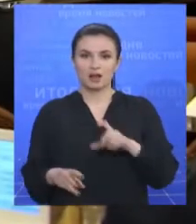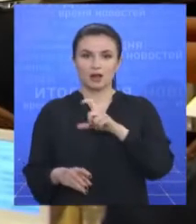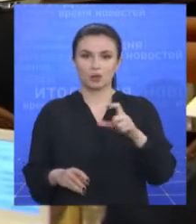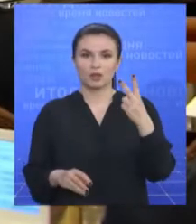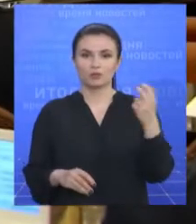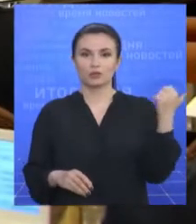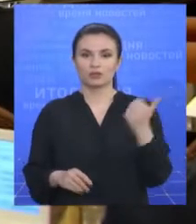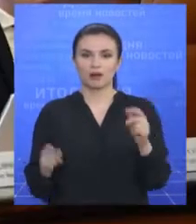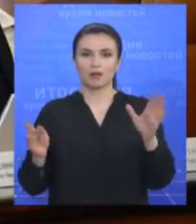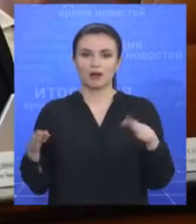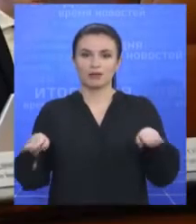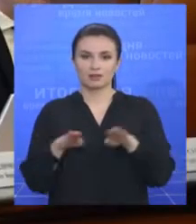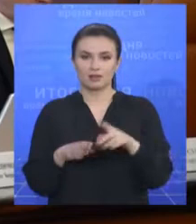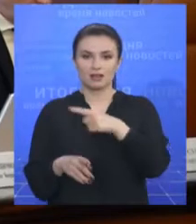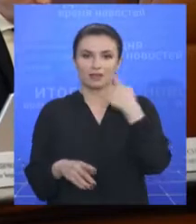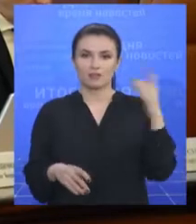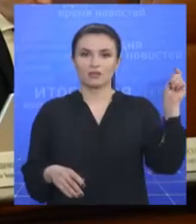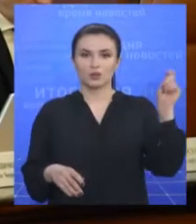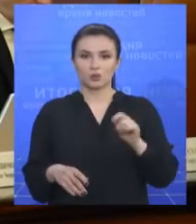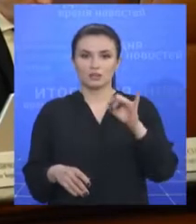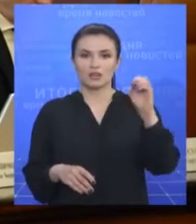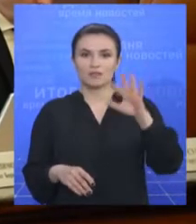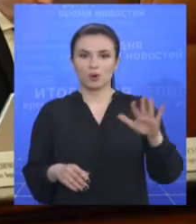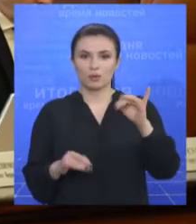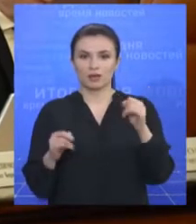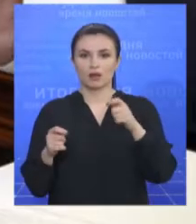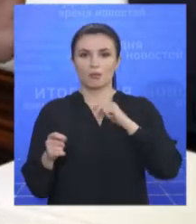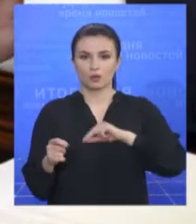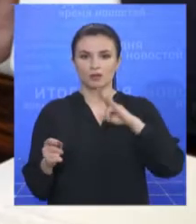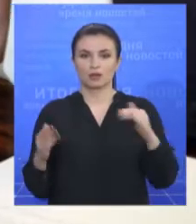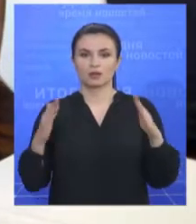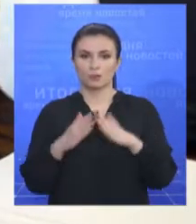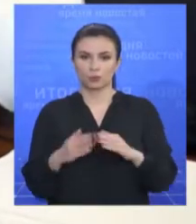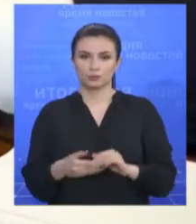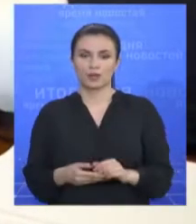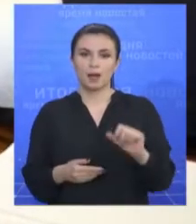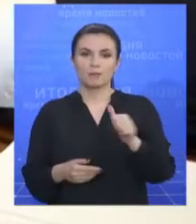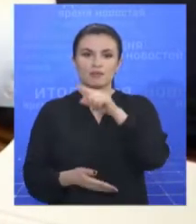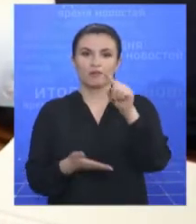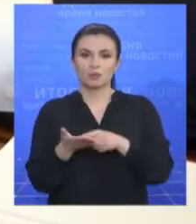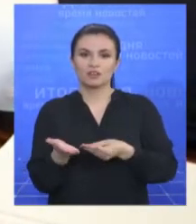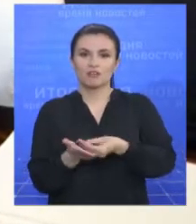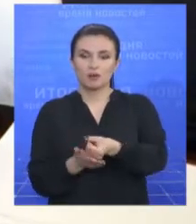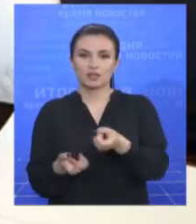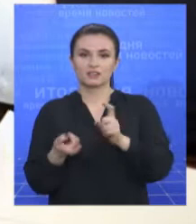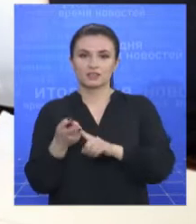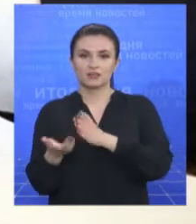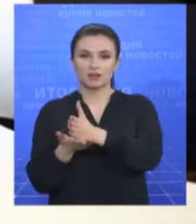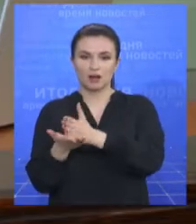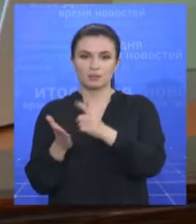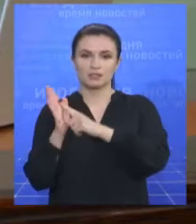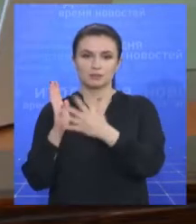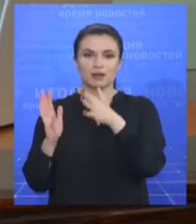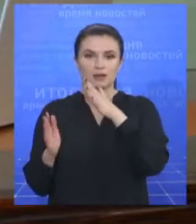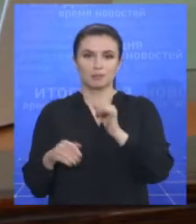экологии, на двухнедельном карантине. Недавно они вернулись из Европы и работают на дому. Первый вопрос в повестке – выплаты ветеранам к 75-летию